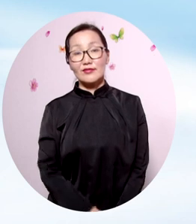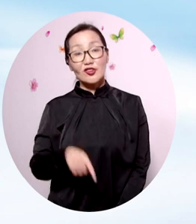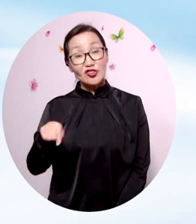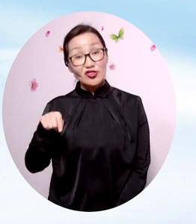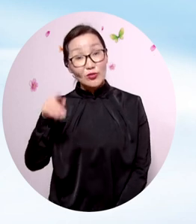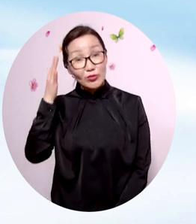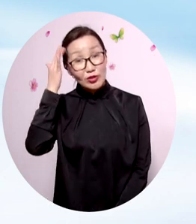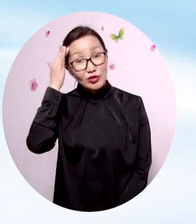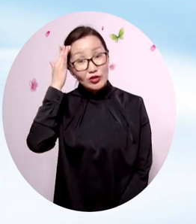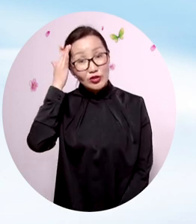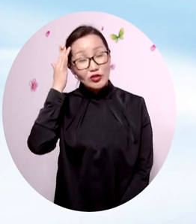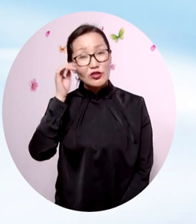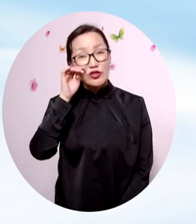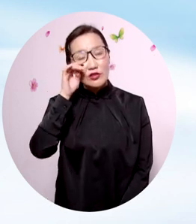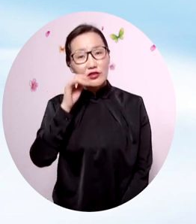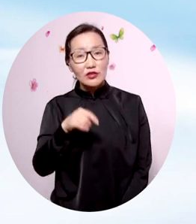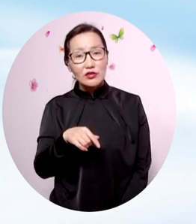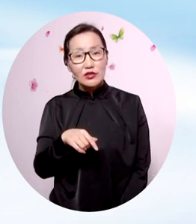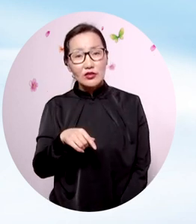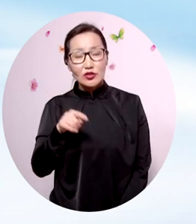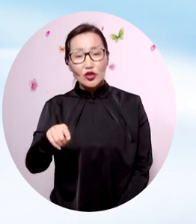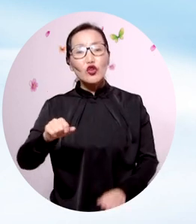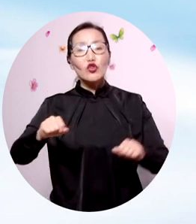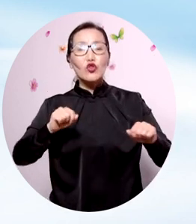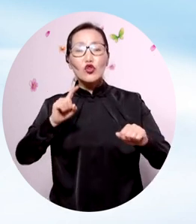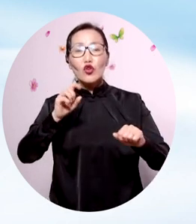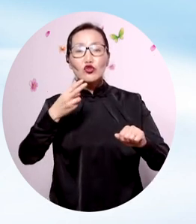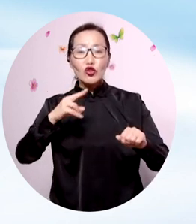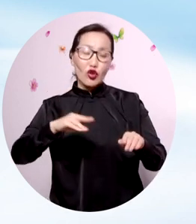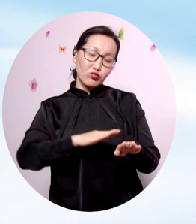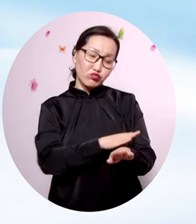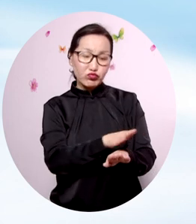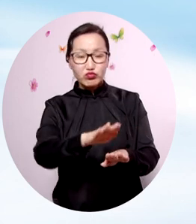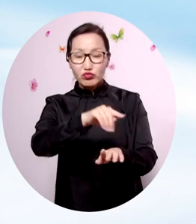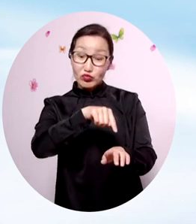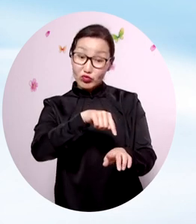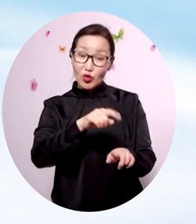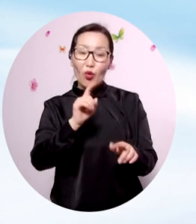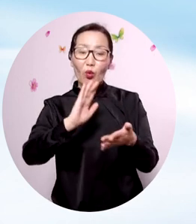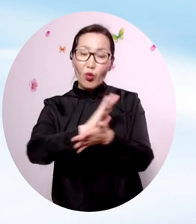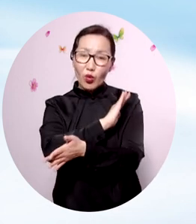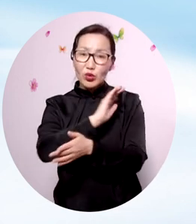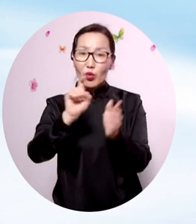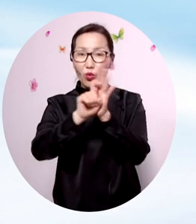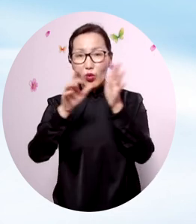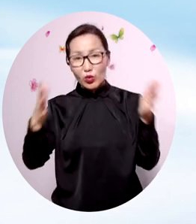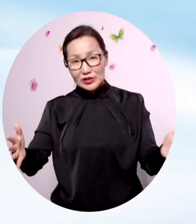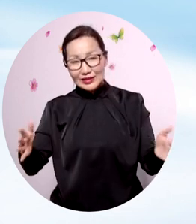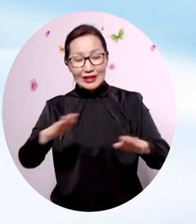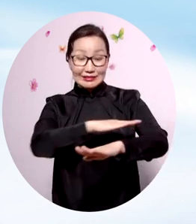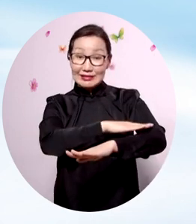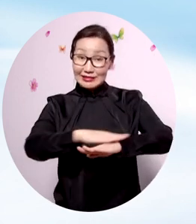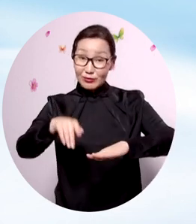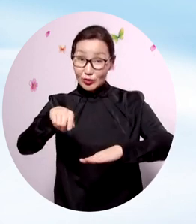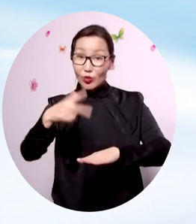Энэ бодлогын тавч чиглэлийг хийцгээе. Энэ маань хөдөлгөөний бодлого учраас бид нар хөдөлгөөний бодлогонд хурд, хугацаа, цам гэсэн